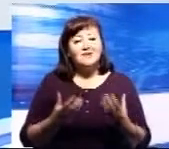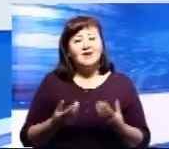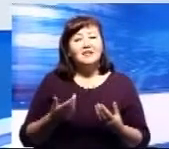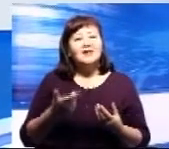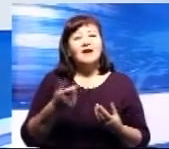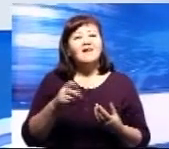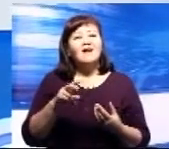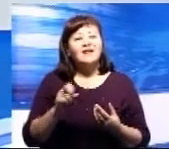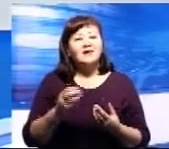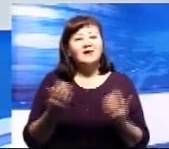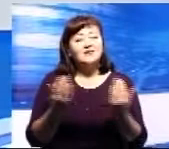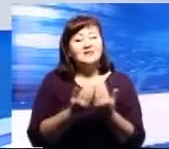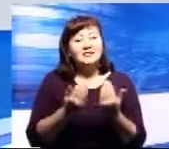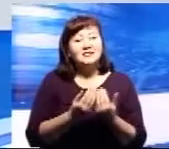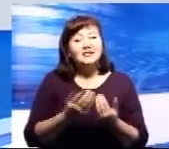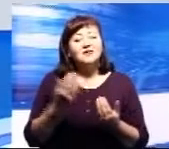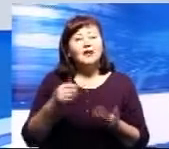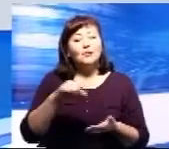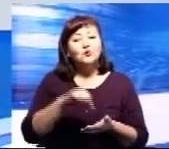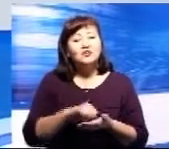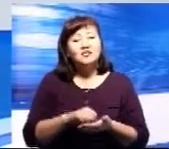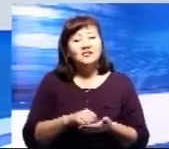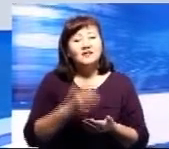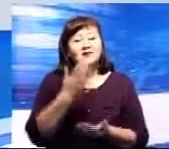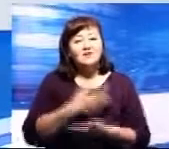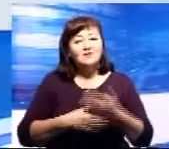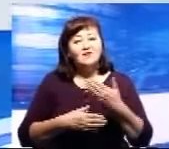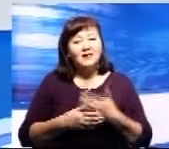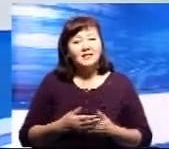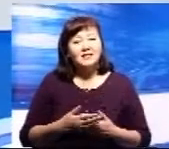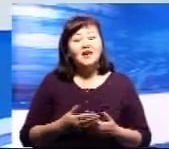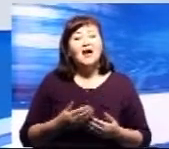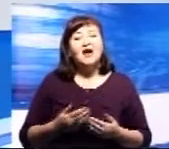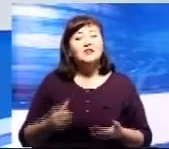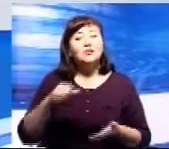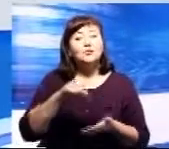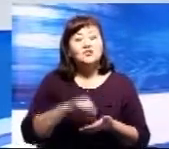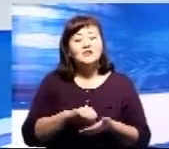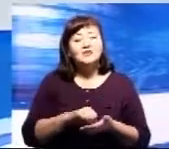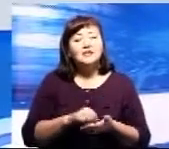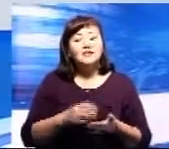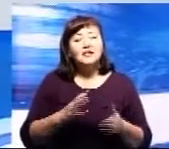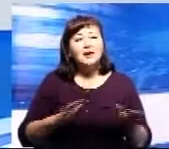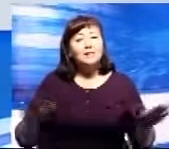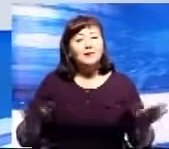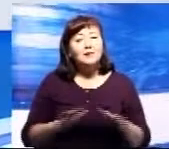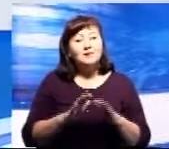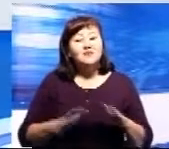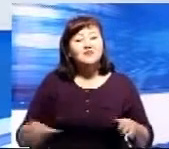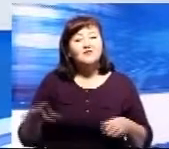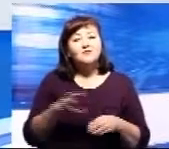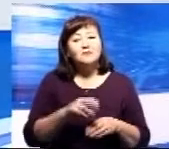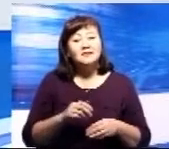Главными участниками мероприятия являются лица с ограниченными возможностями. Выступить на большой сцене смогли не только жители нашего города, но и